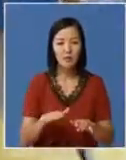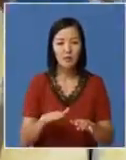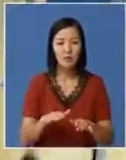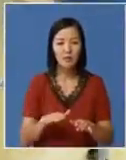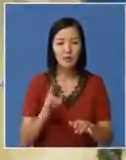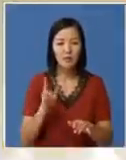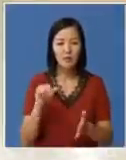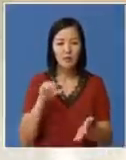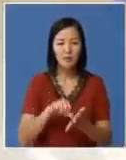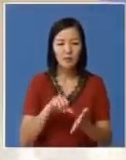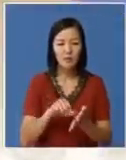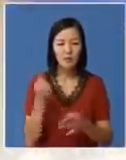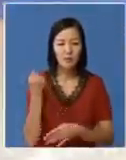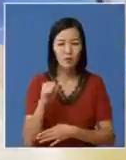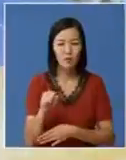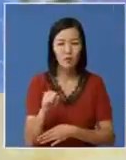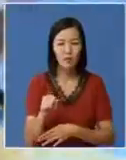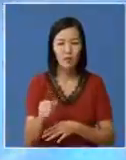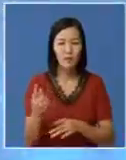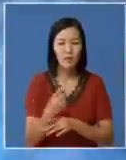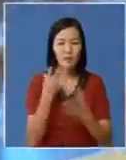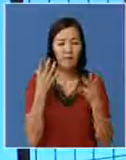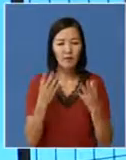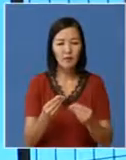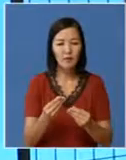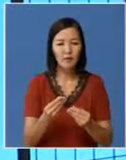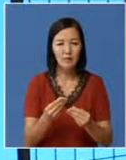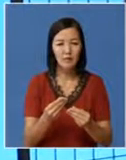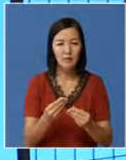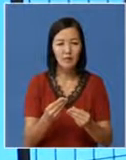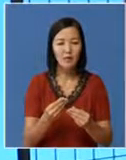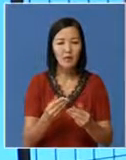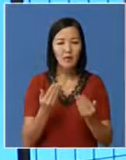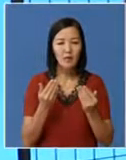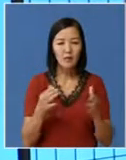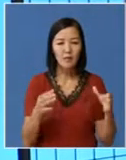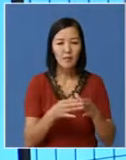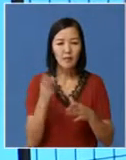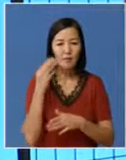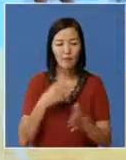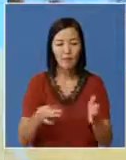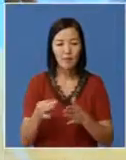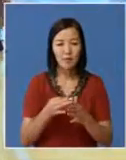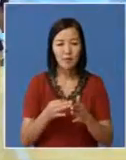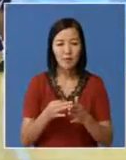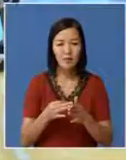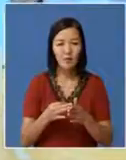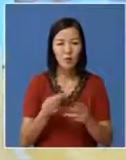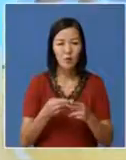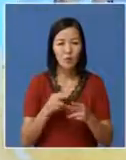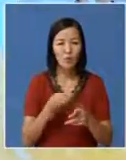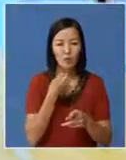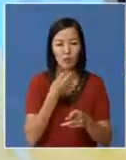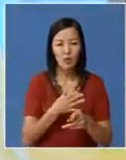противостояний участвующих команд. Судя по игре в первый день, можно сделать определенные выводы. Команда Алматинской области прошла грамотную тренировочную